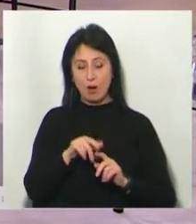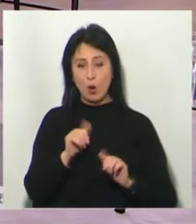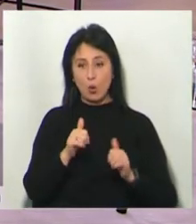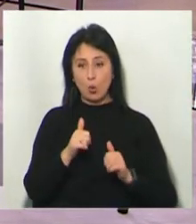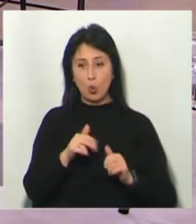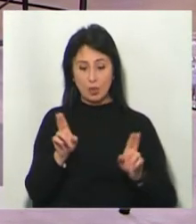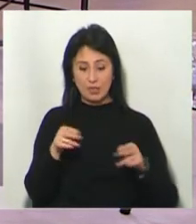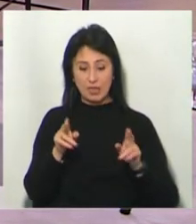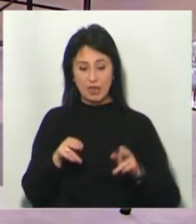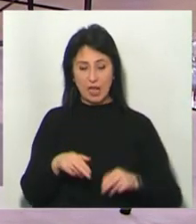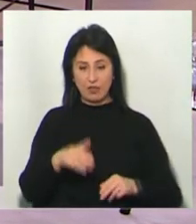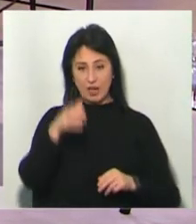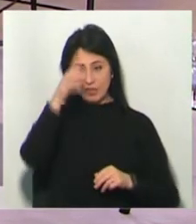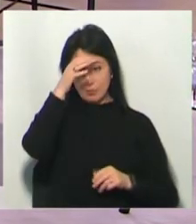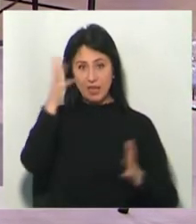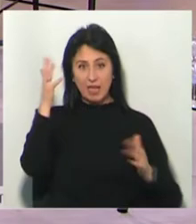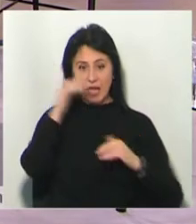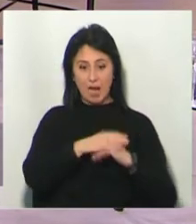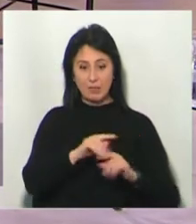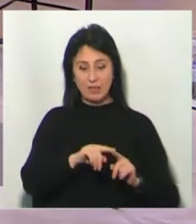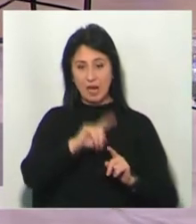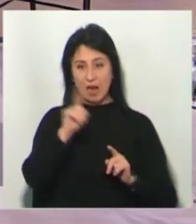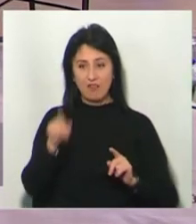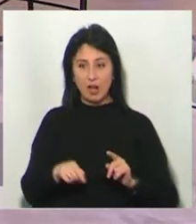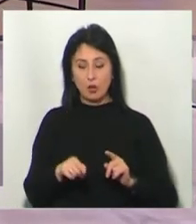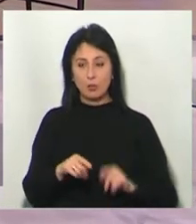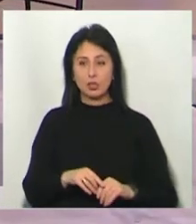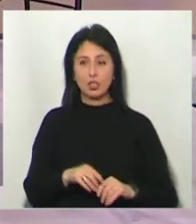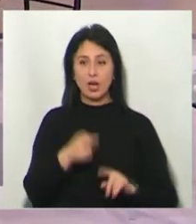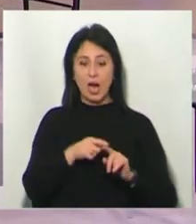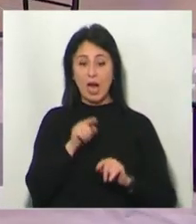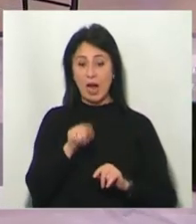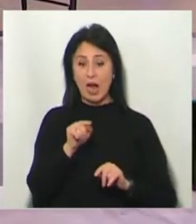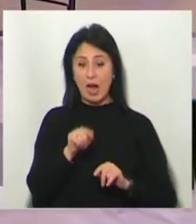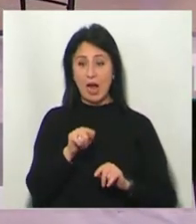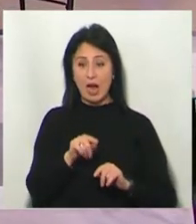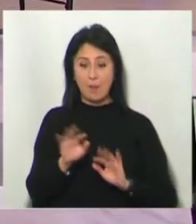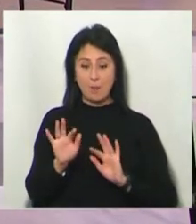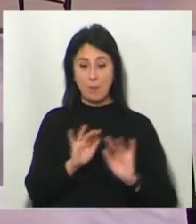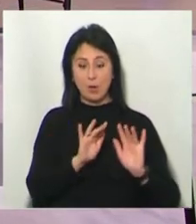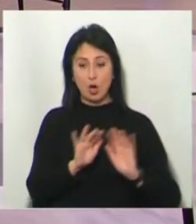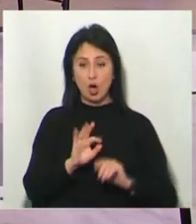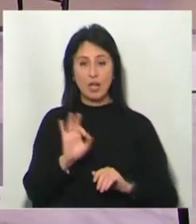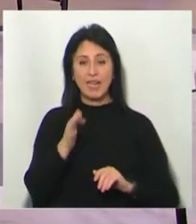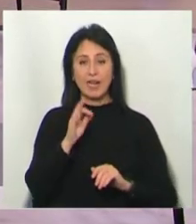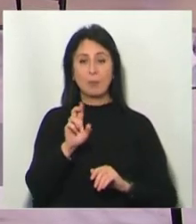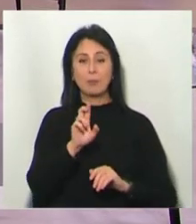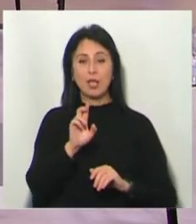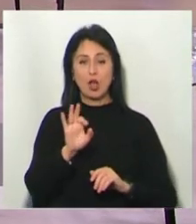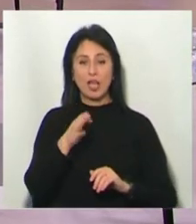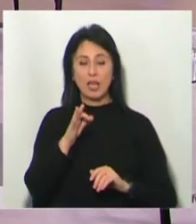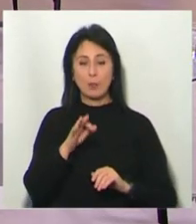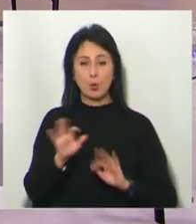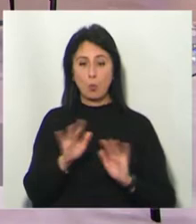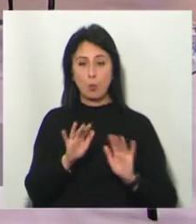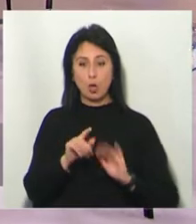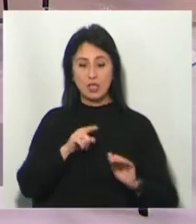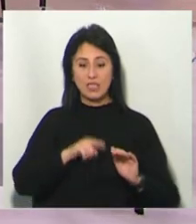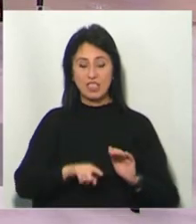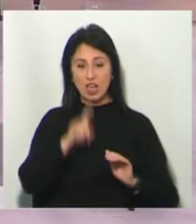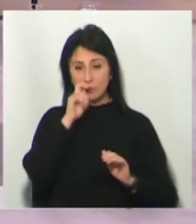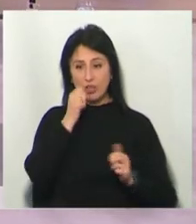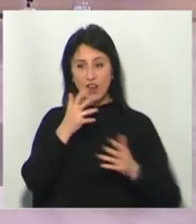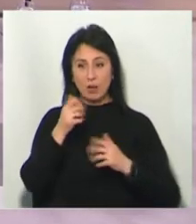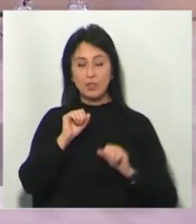როგორც დათვალეს მეცნიერება დღეღამის განმავლობაში, აი ამ პროცესში, ბიოქიმიურ პროცესში ჩართული